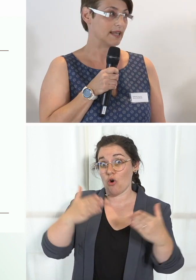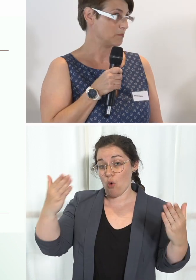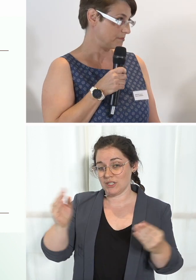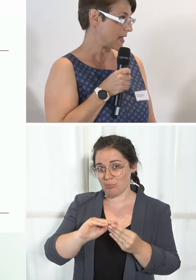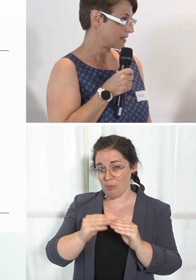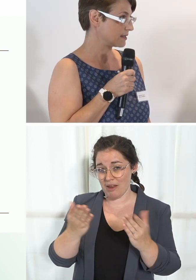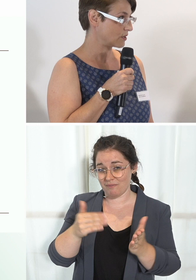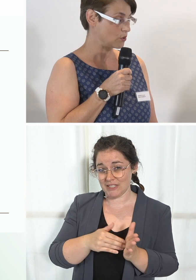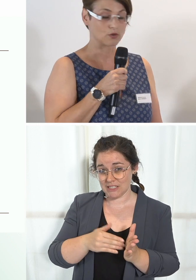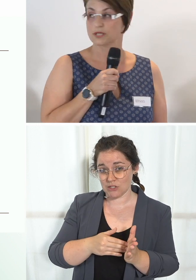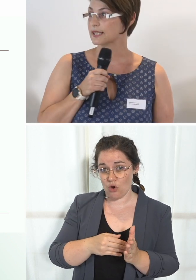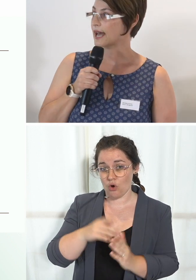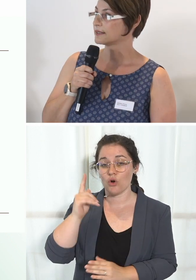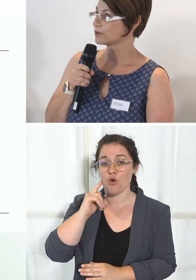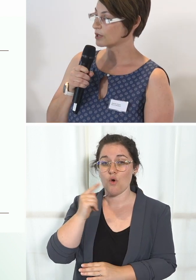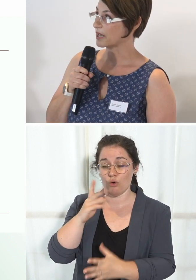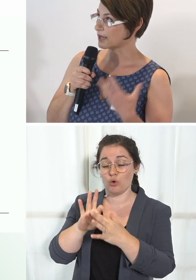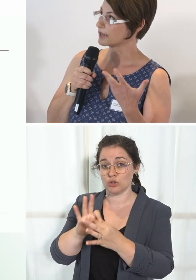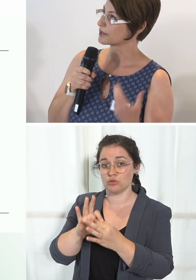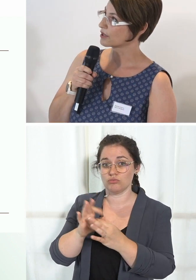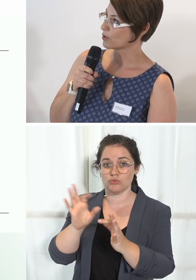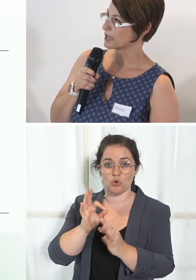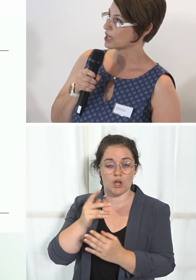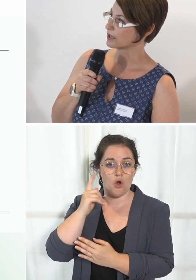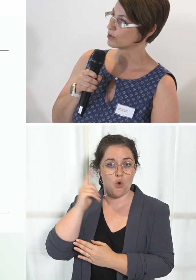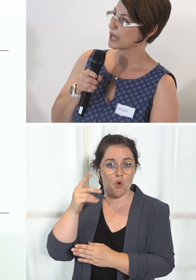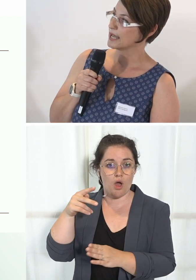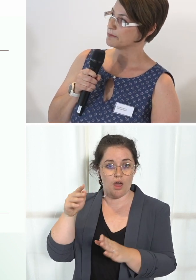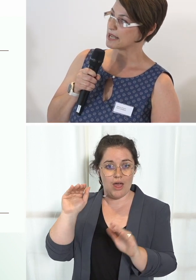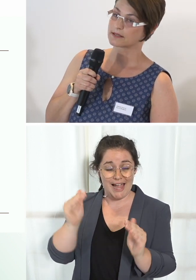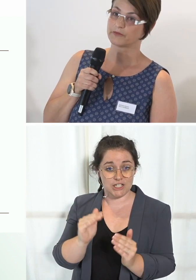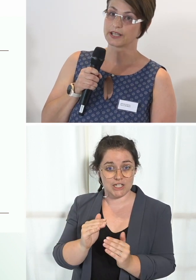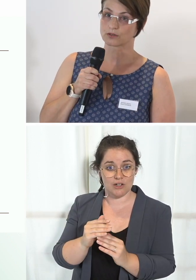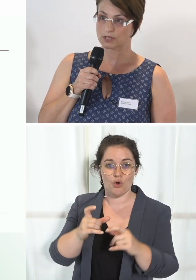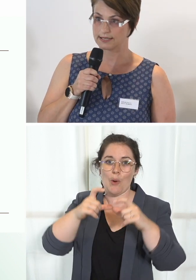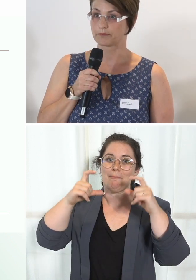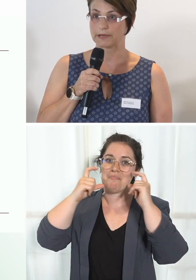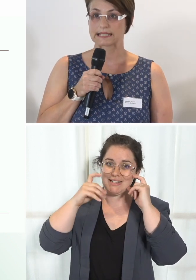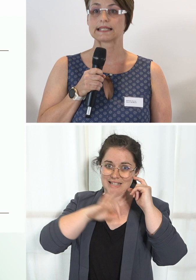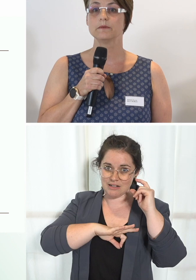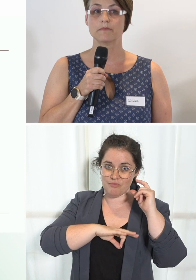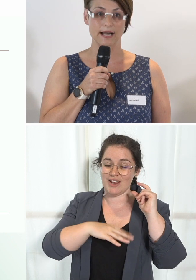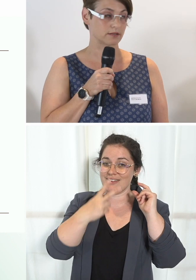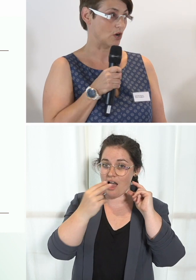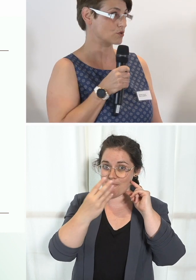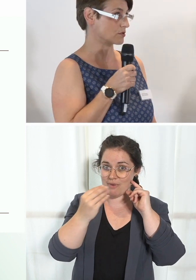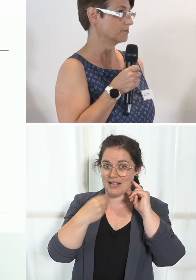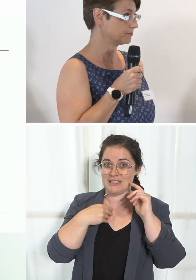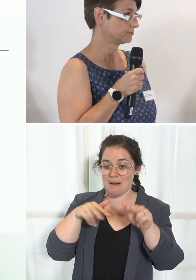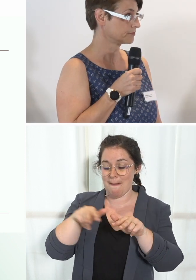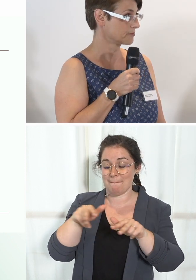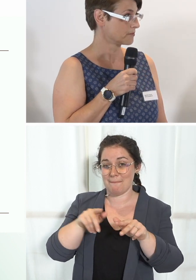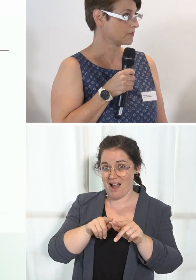war eben bei der Gehörlosigkeit oder bei der Gehöreinschränkung die Maskenpflicht und das Lippenlesen im Markt